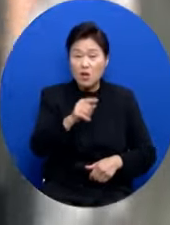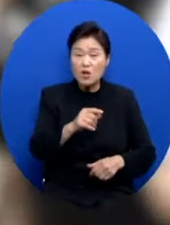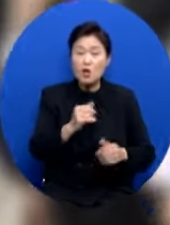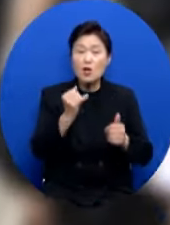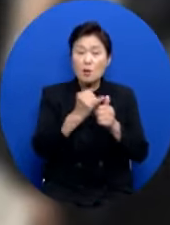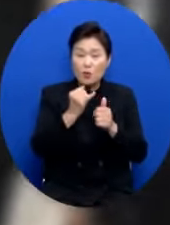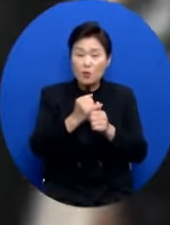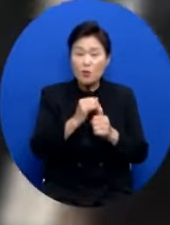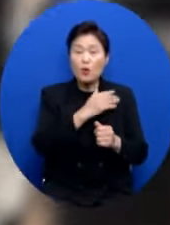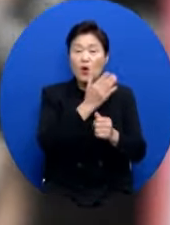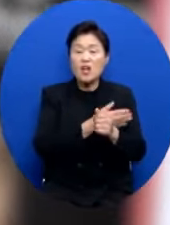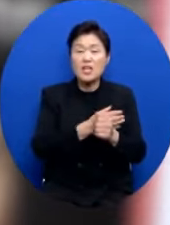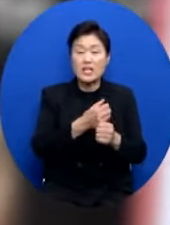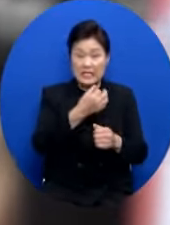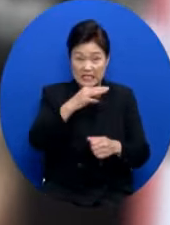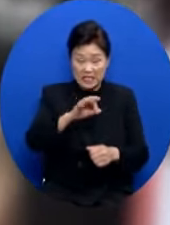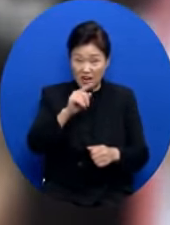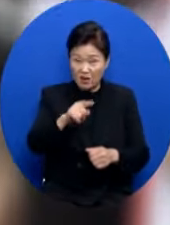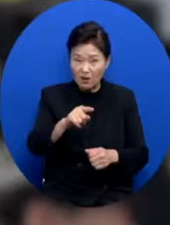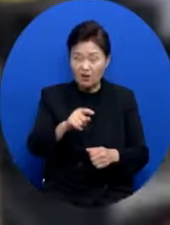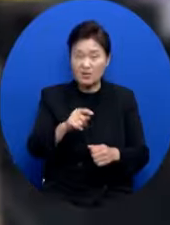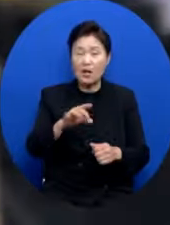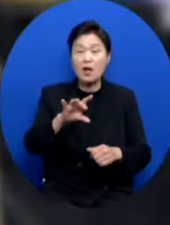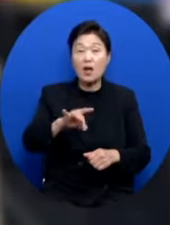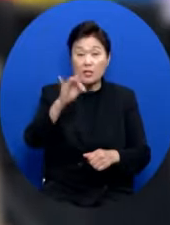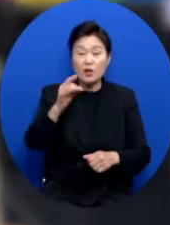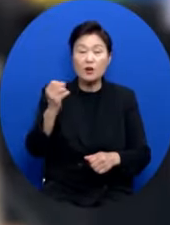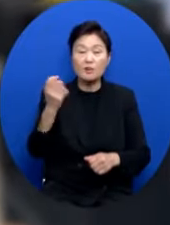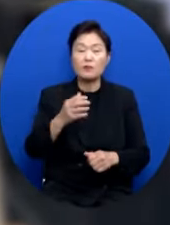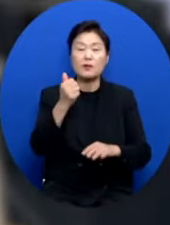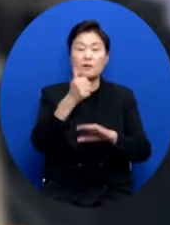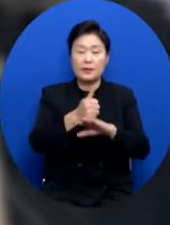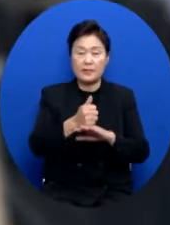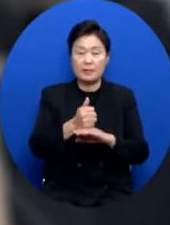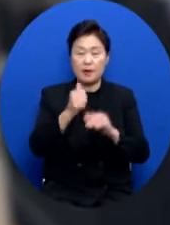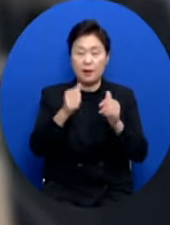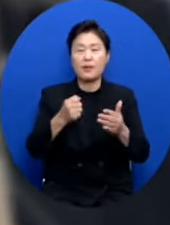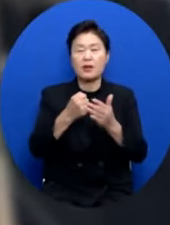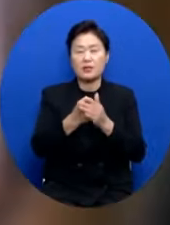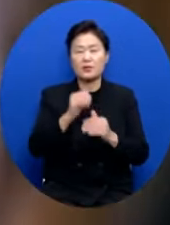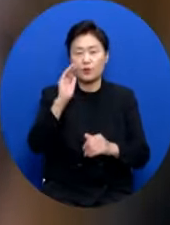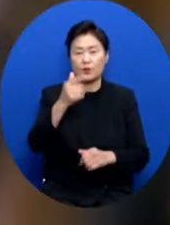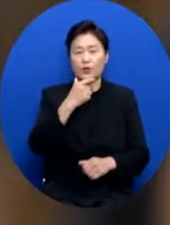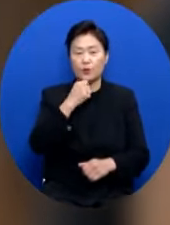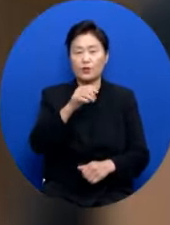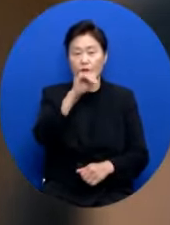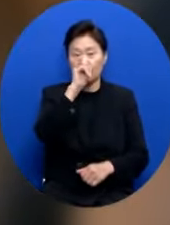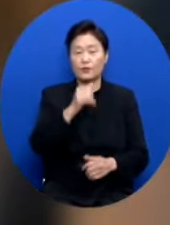인정한 첫 판결 사례가 마지막 판결 사례가 되길 원하고 있습니다 CTS 뉴스 장현수